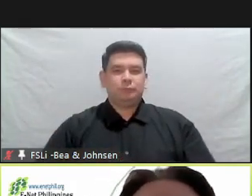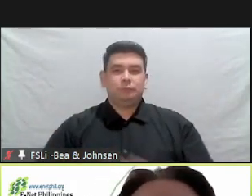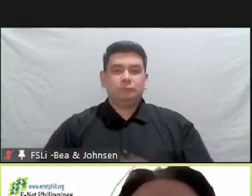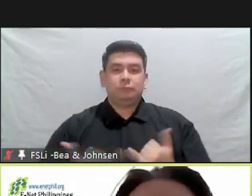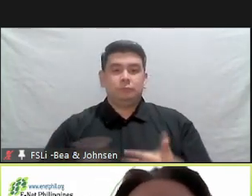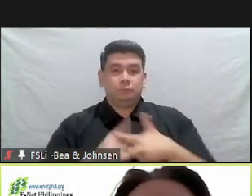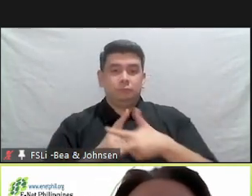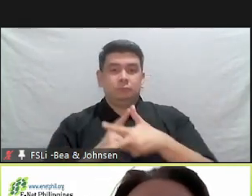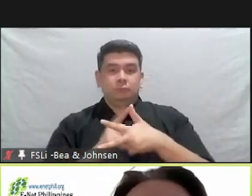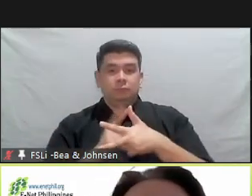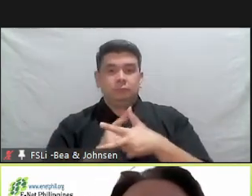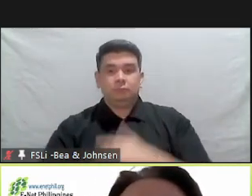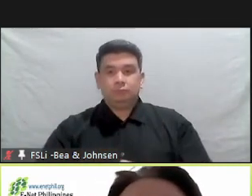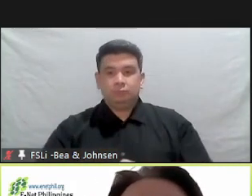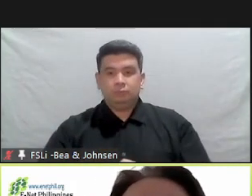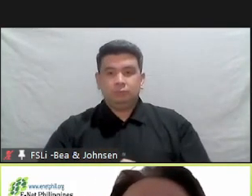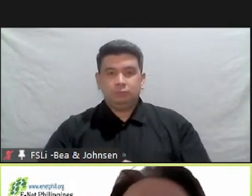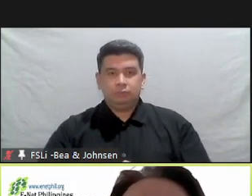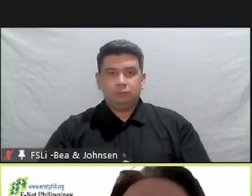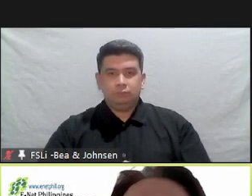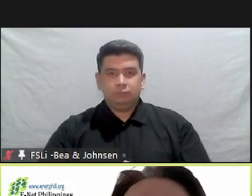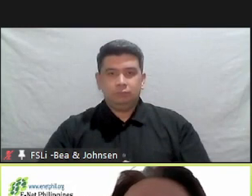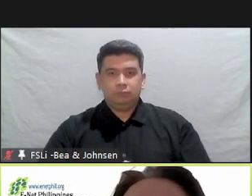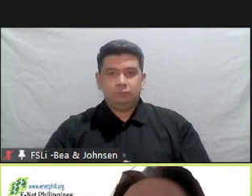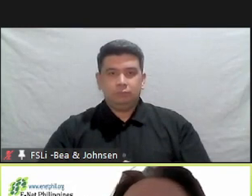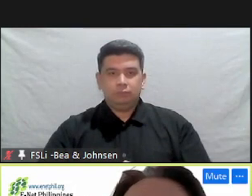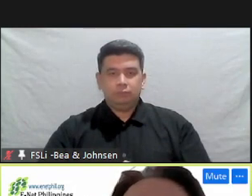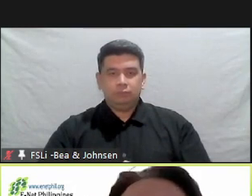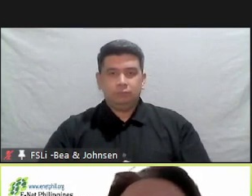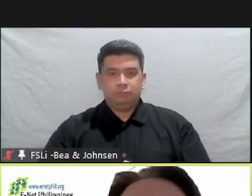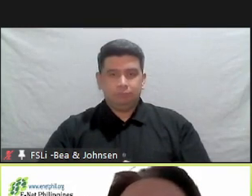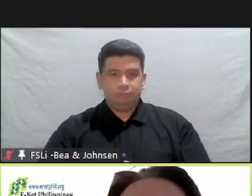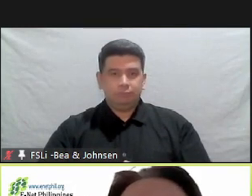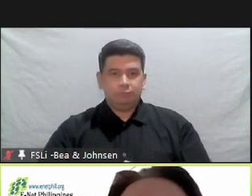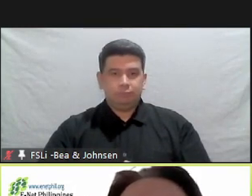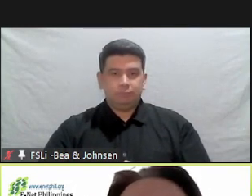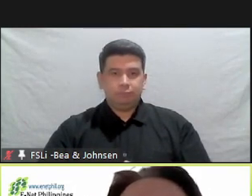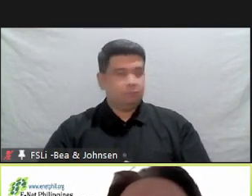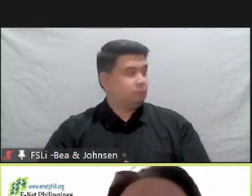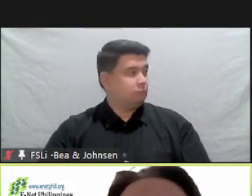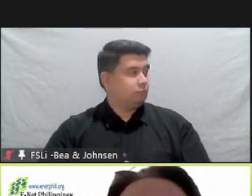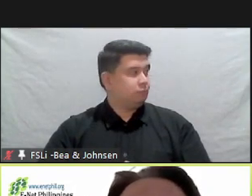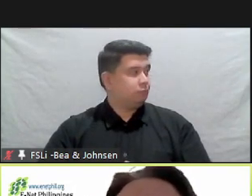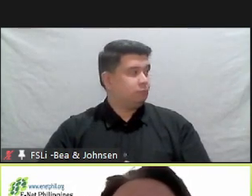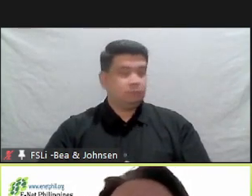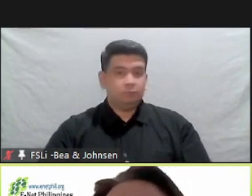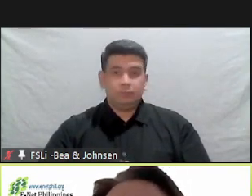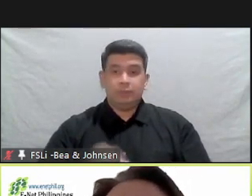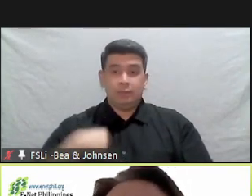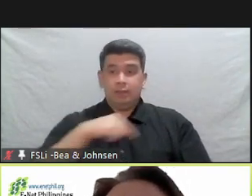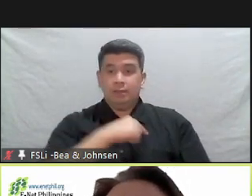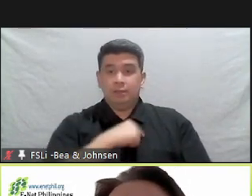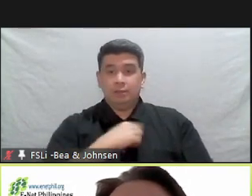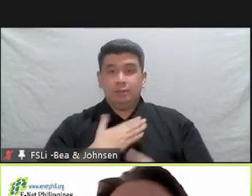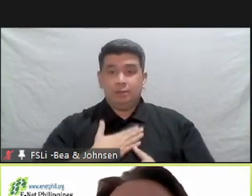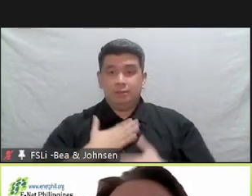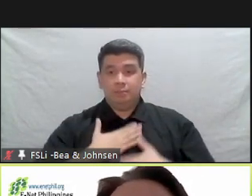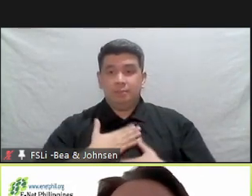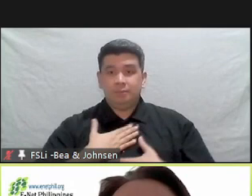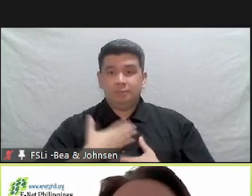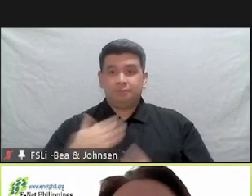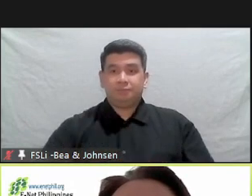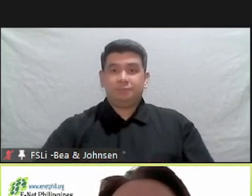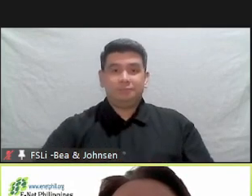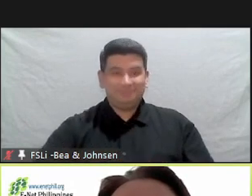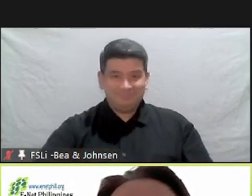bahagi. Para po sa ating unang bahagi, tayo po ay nagagalak, no?